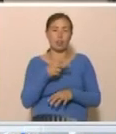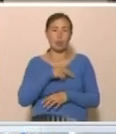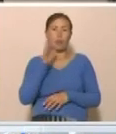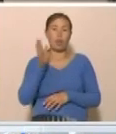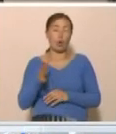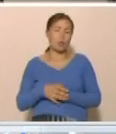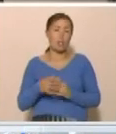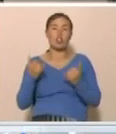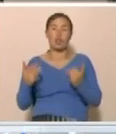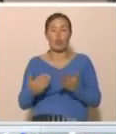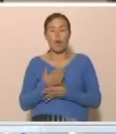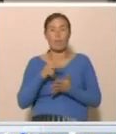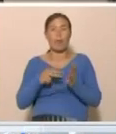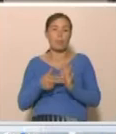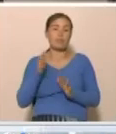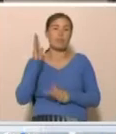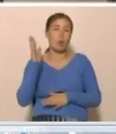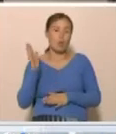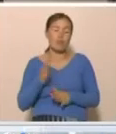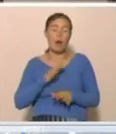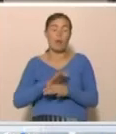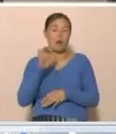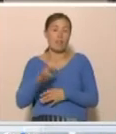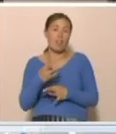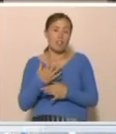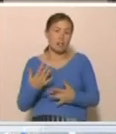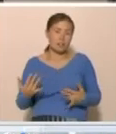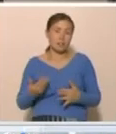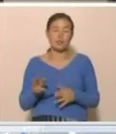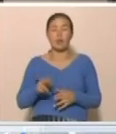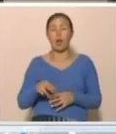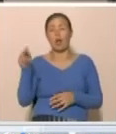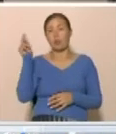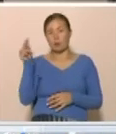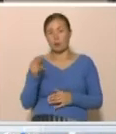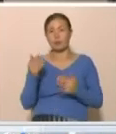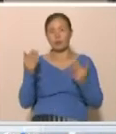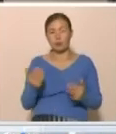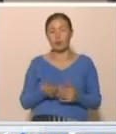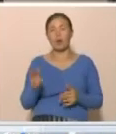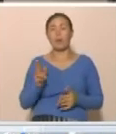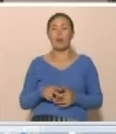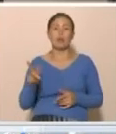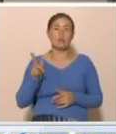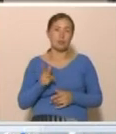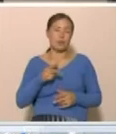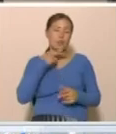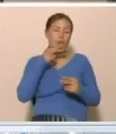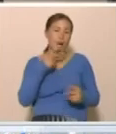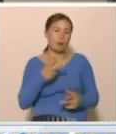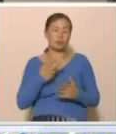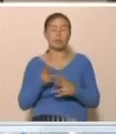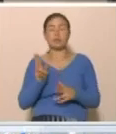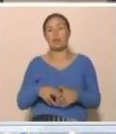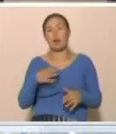Сейчас у нас много планов на будущее, поэтому мы отправили несколько своих врачей на обучение в резидентуре. Нами уделяется особое внимание